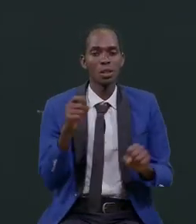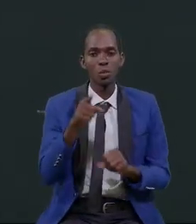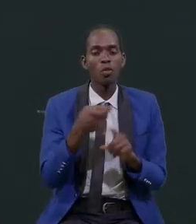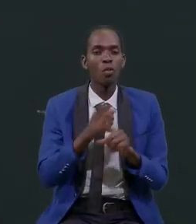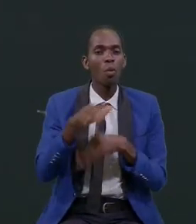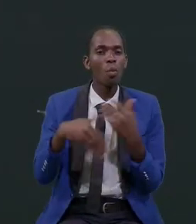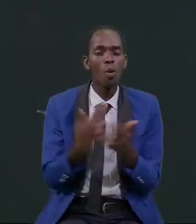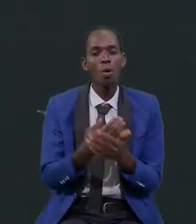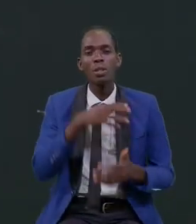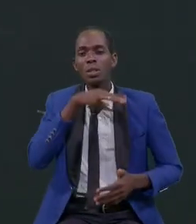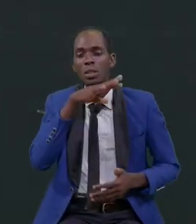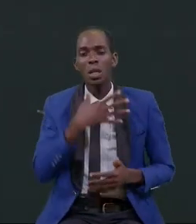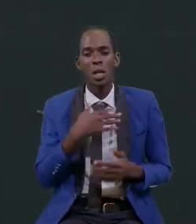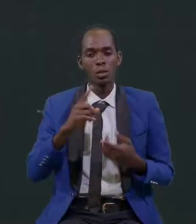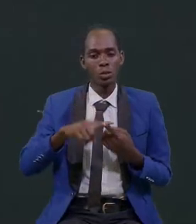et de se faire